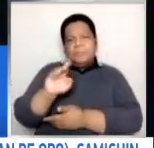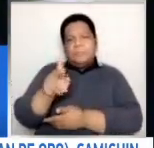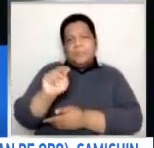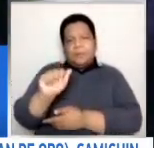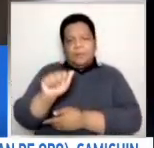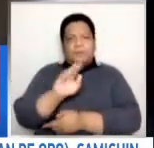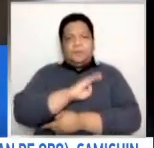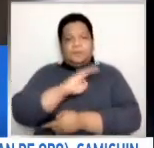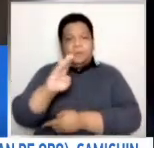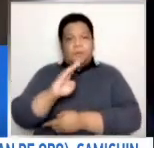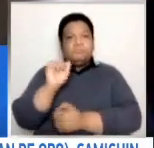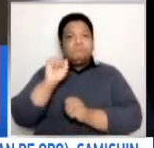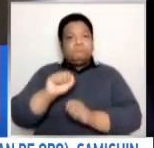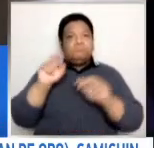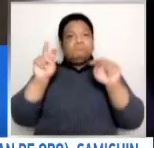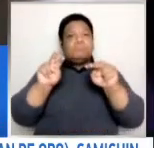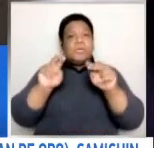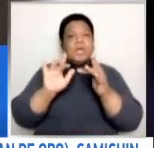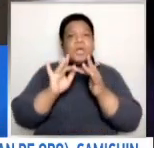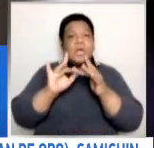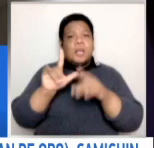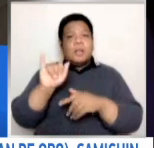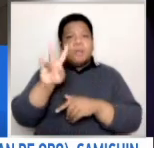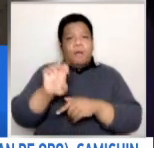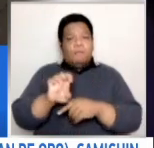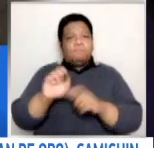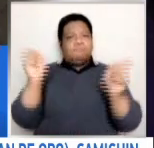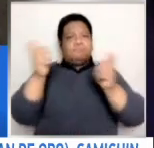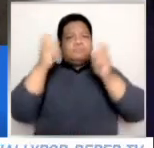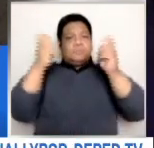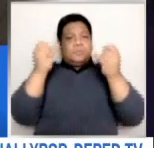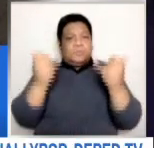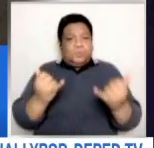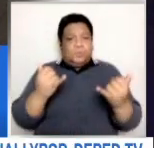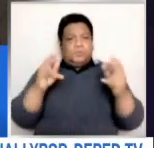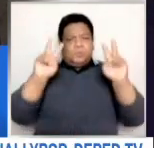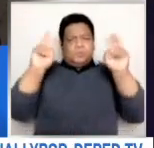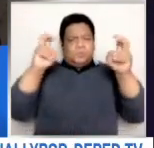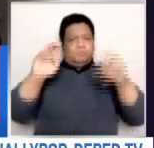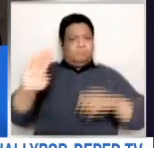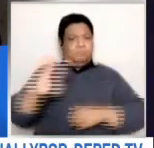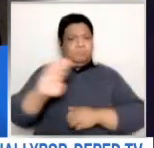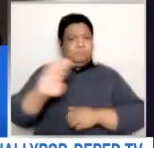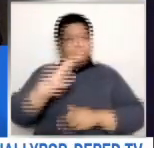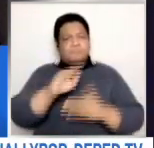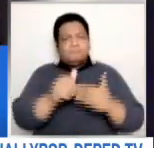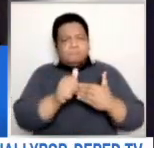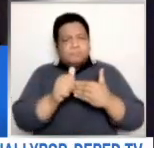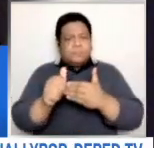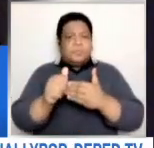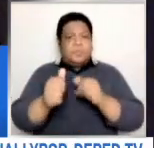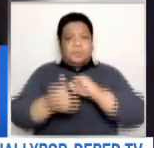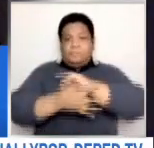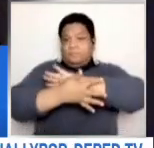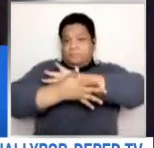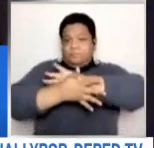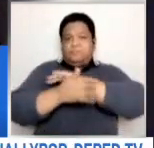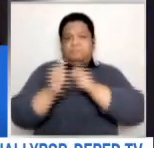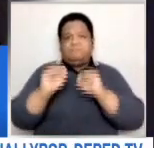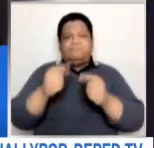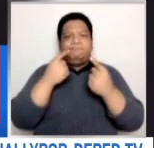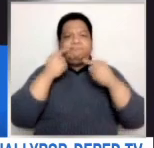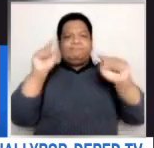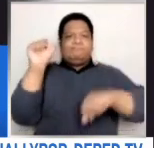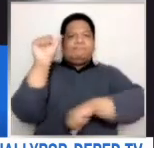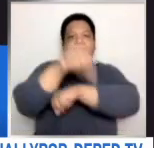virtual celebration ngayong araw na may temang Kagitingan ay gawing gabay, pandemya ay mapagtatanggumpayan.